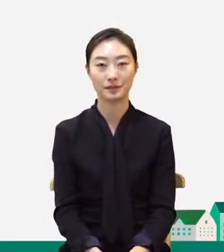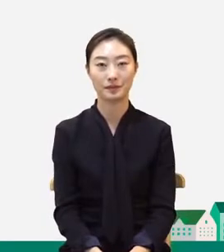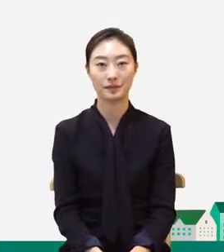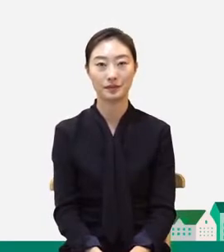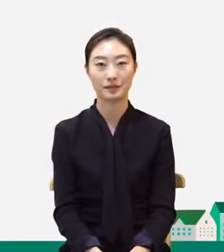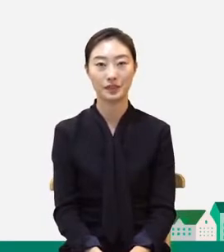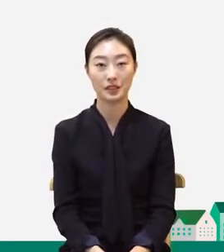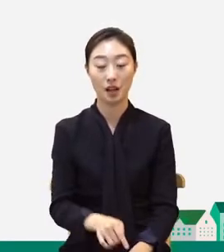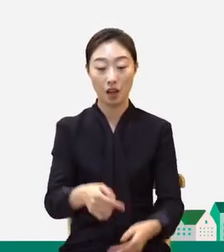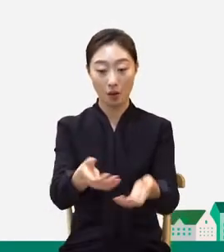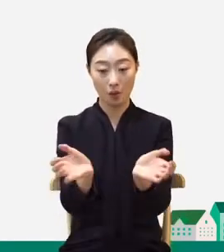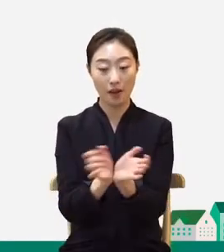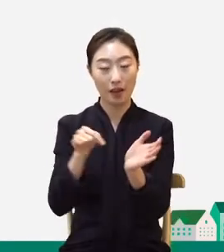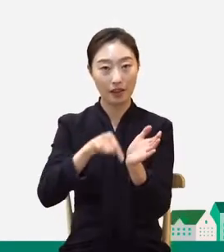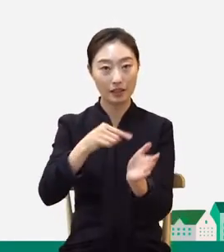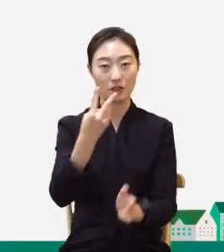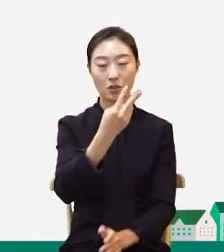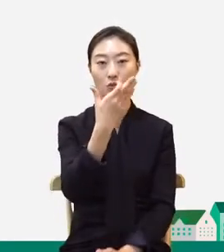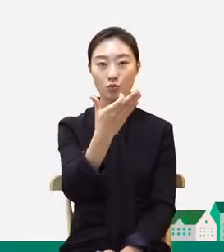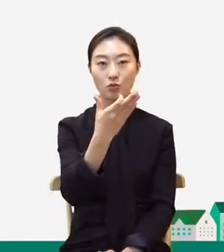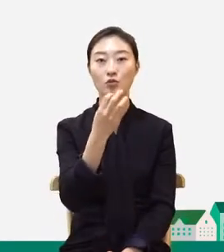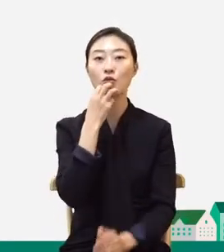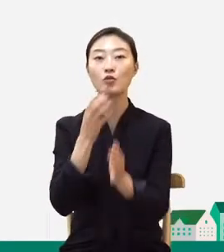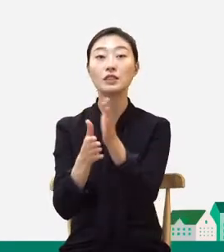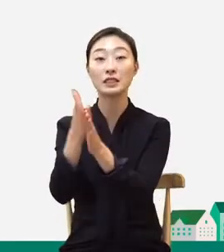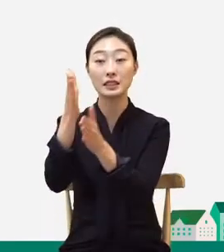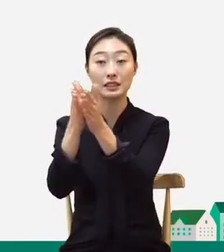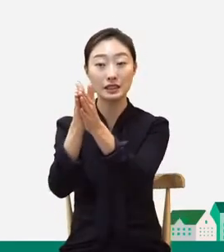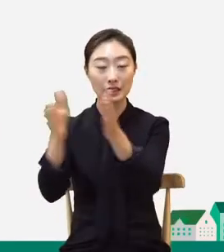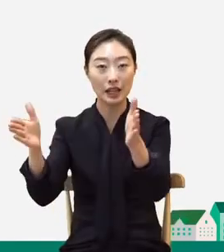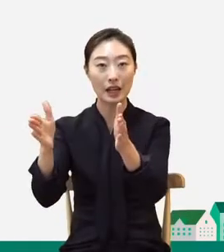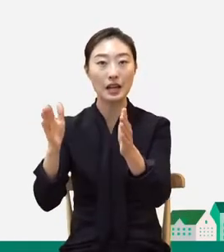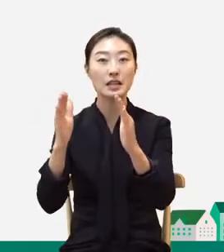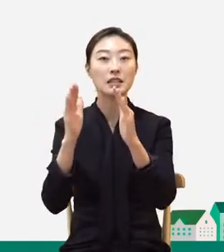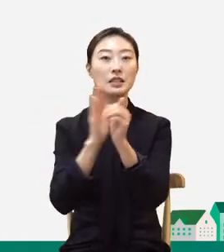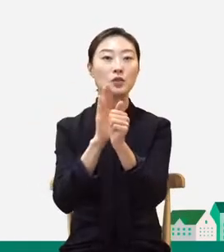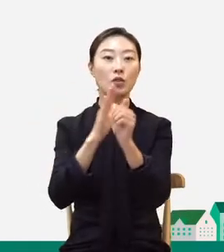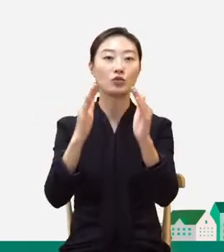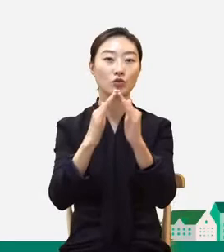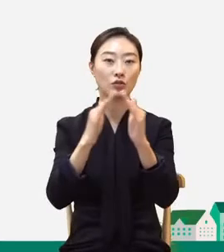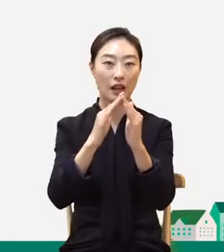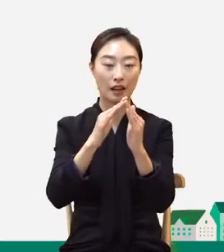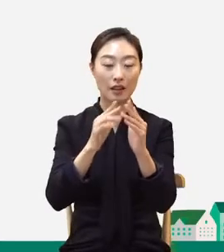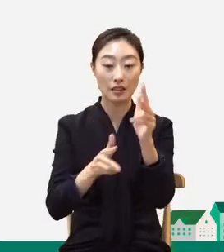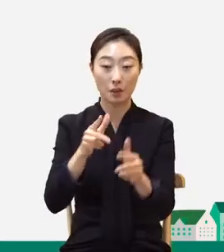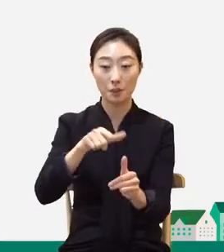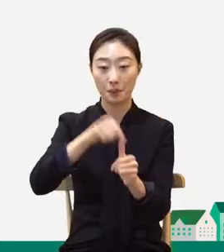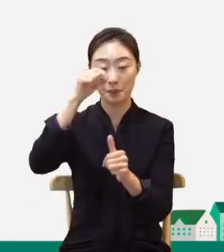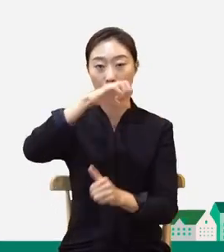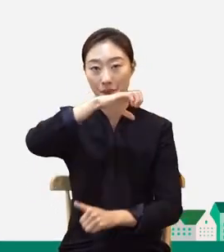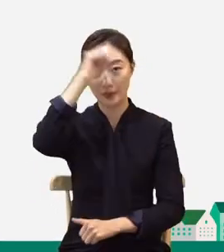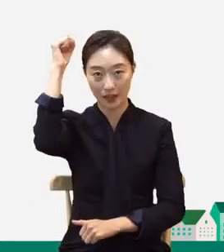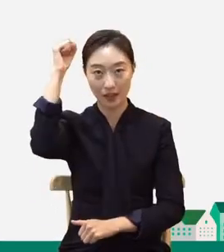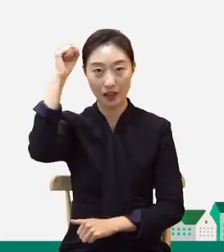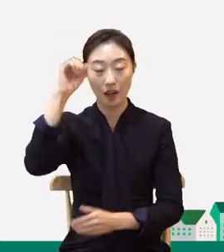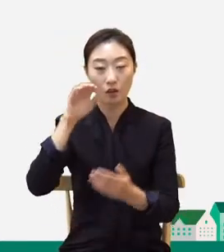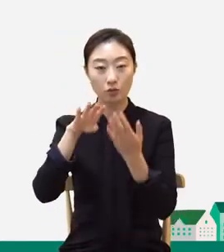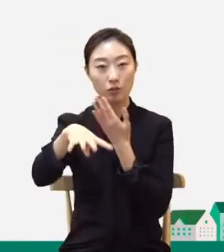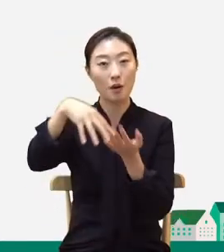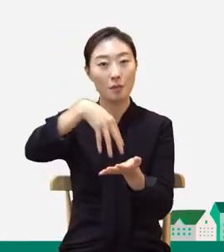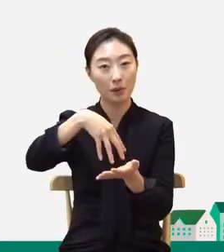희망이움 커뮤니티에서요, 2019년 서울시에서 시행하는 지원주택 사업에 선정이 되었고요. 이후로 저희